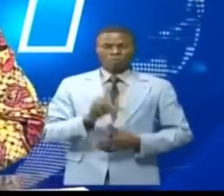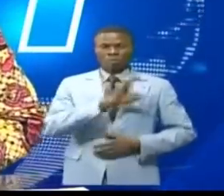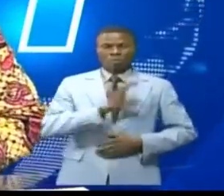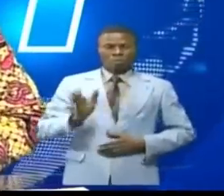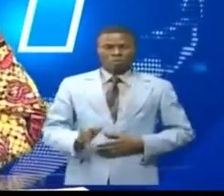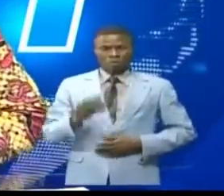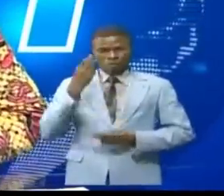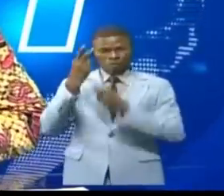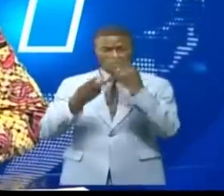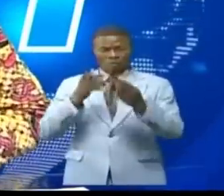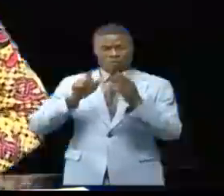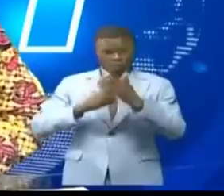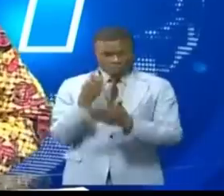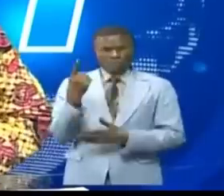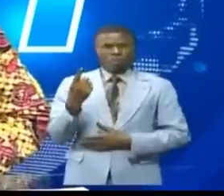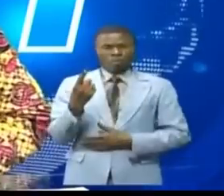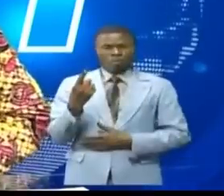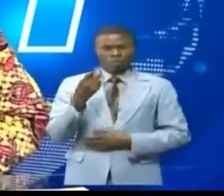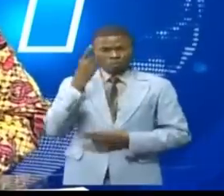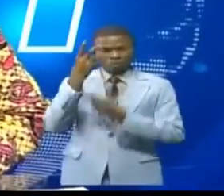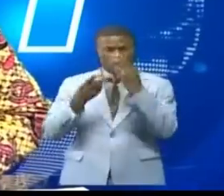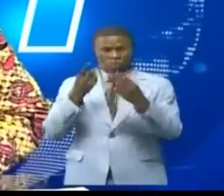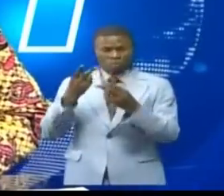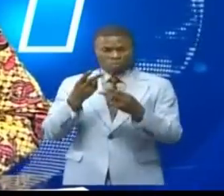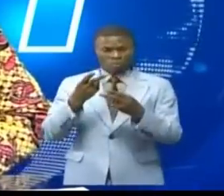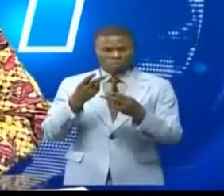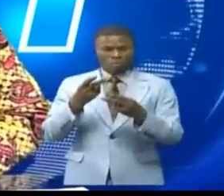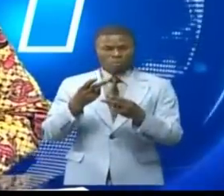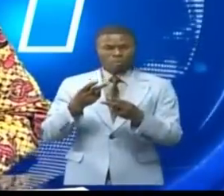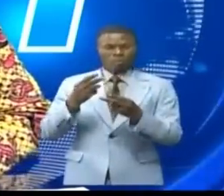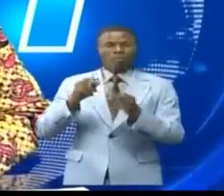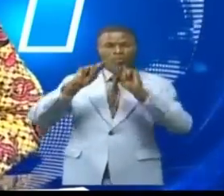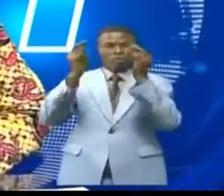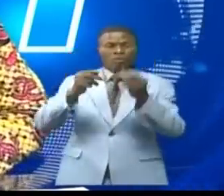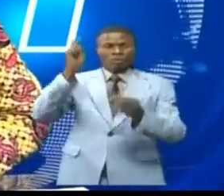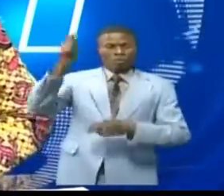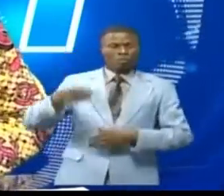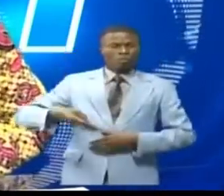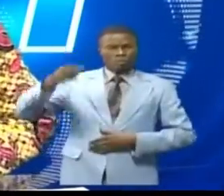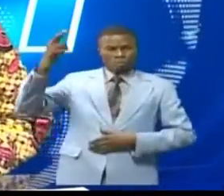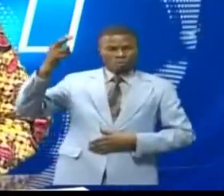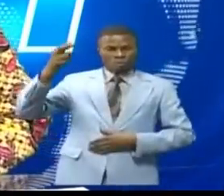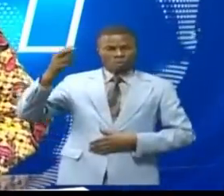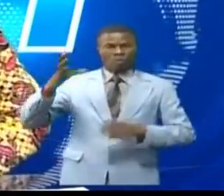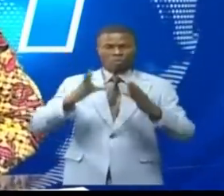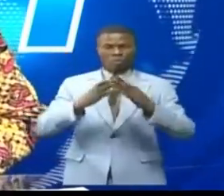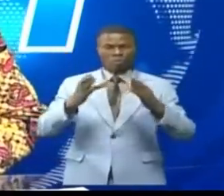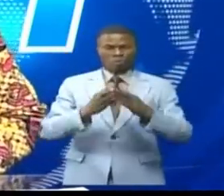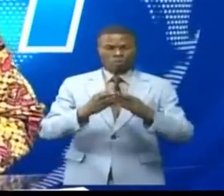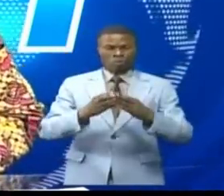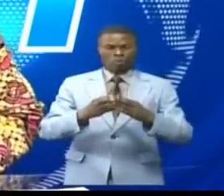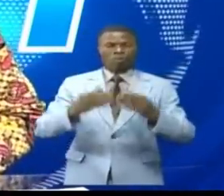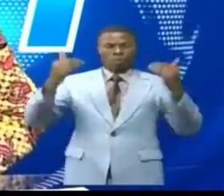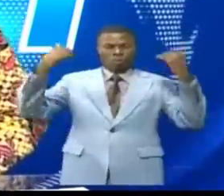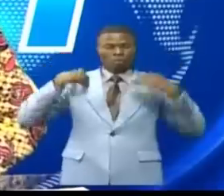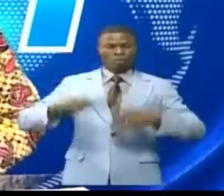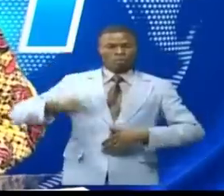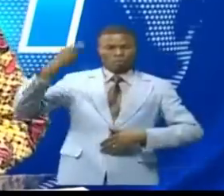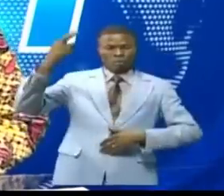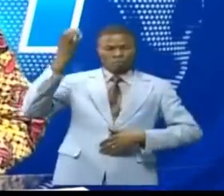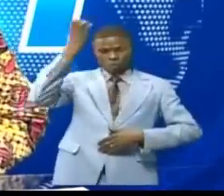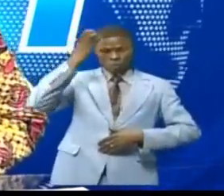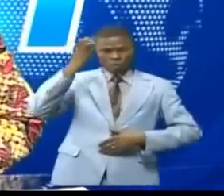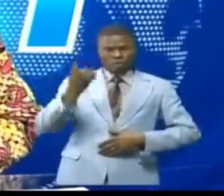effectué sa toute première visite dans des grandes unités FARDC. Il était accompagné de quelques officiers généraux.